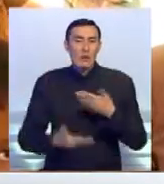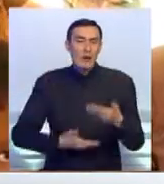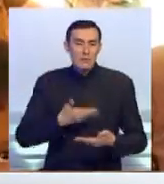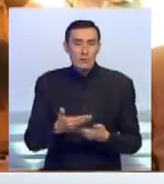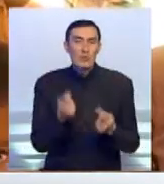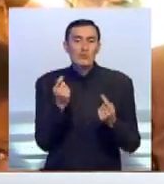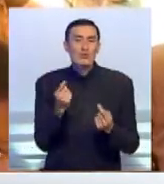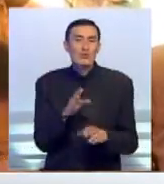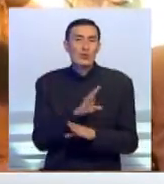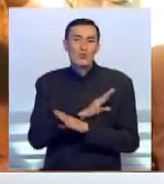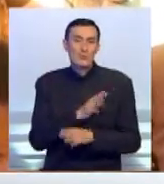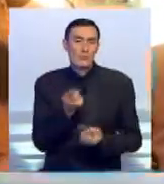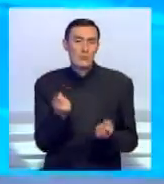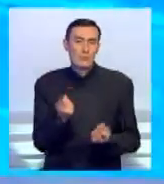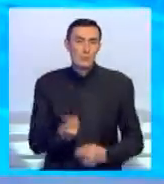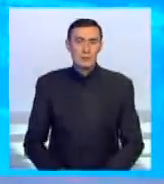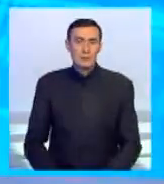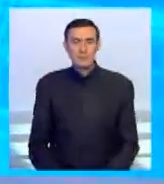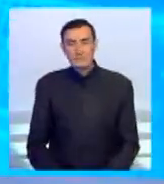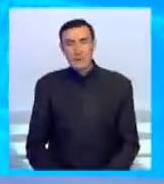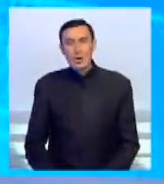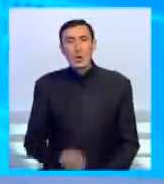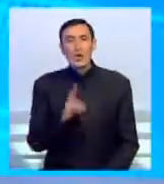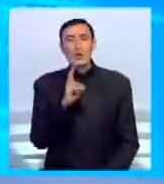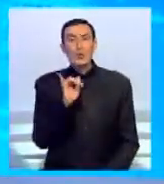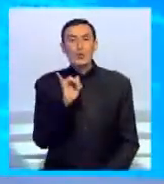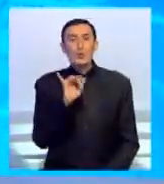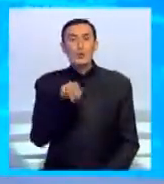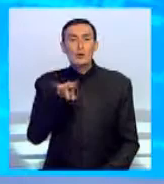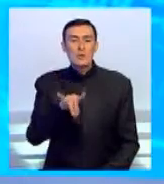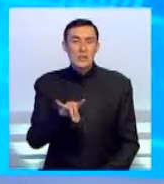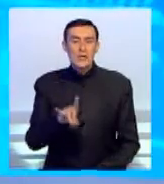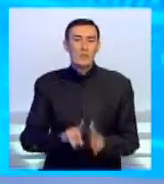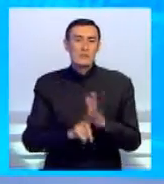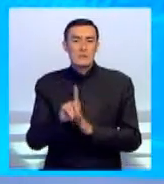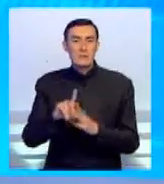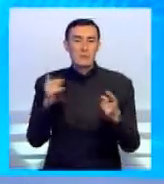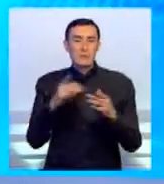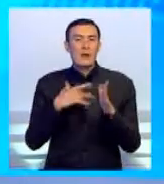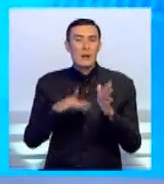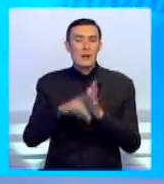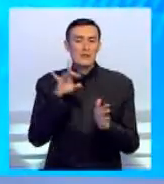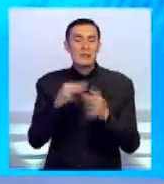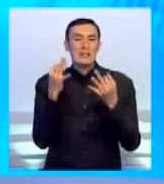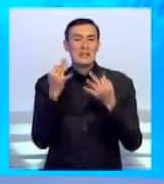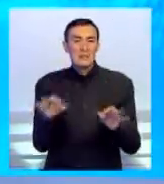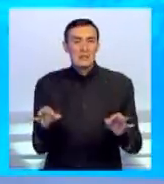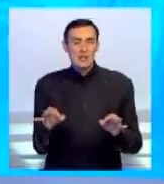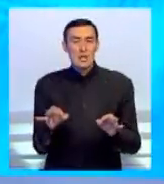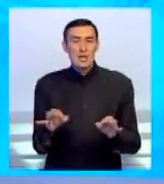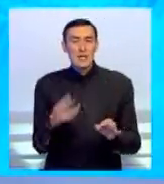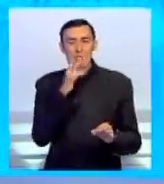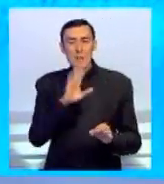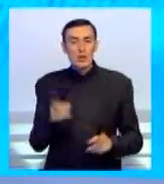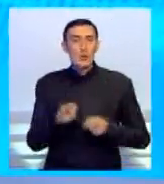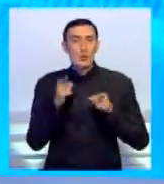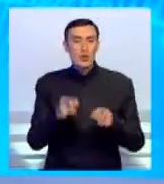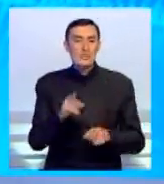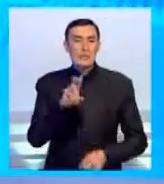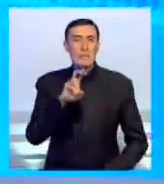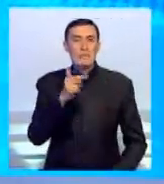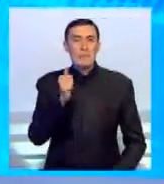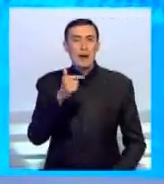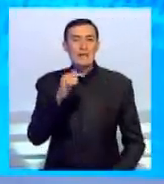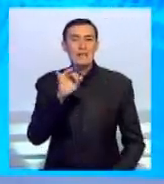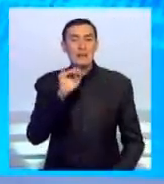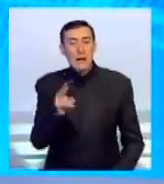Он чуть не умер. Курды проголосовали за независимость от Ирака, несмотря на угрозы Багдада, а также протесты